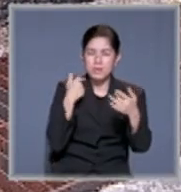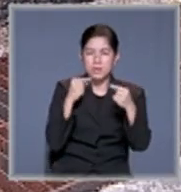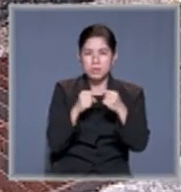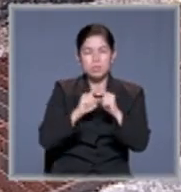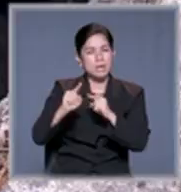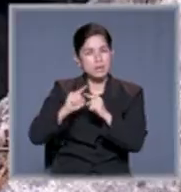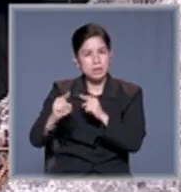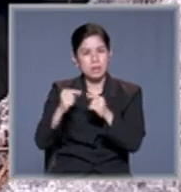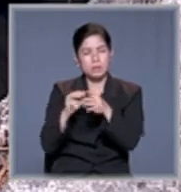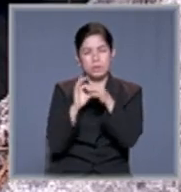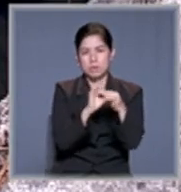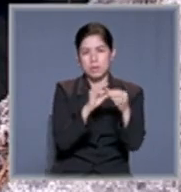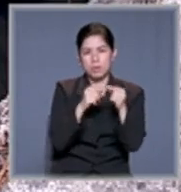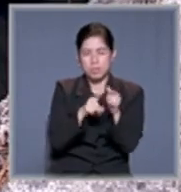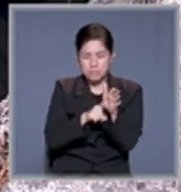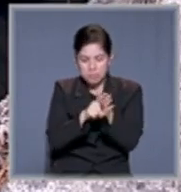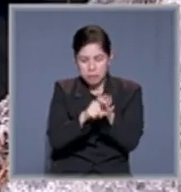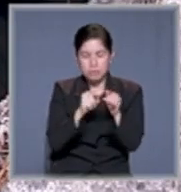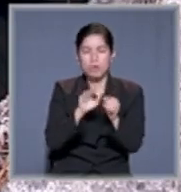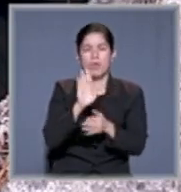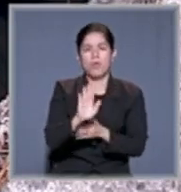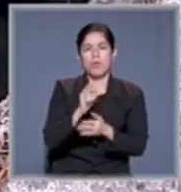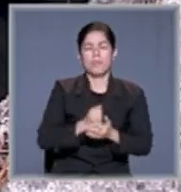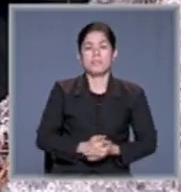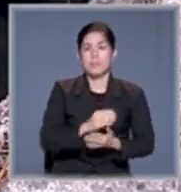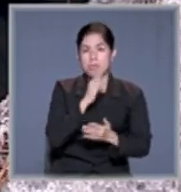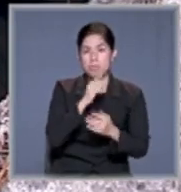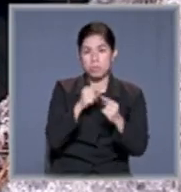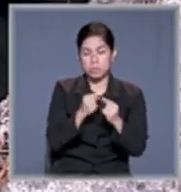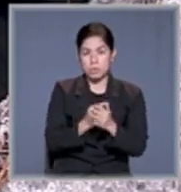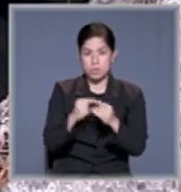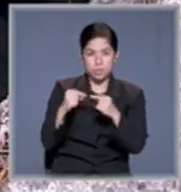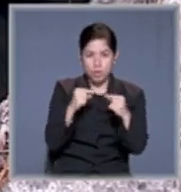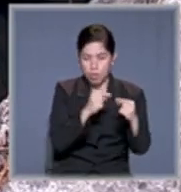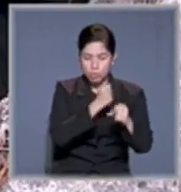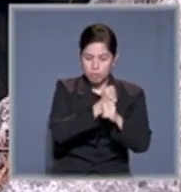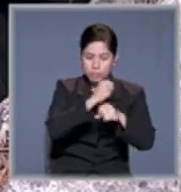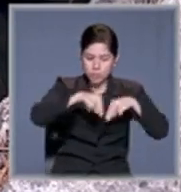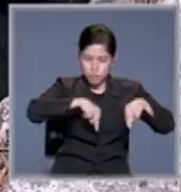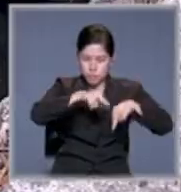ยุงลายและโรคติดเชื้อไวรัสซิก้าหากได้รับการปฏิบัติอย่างต่อเนื่อง